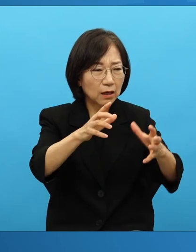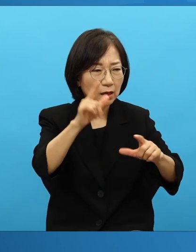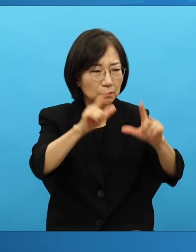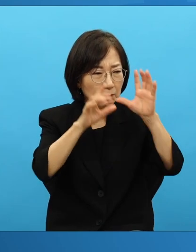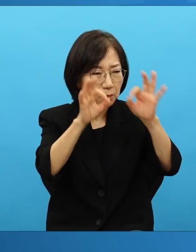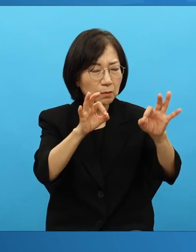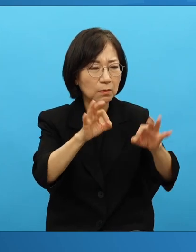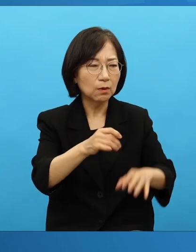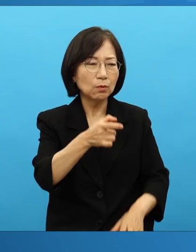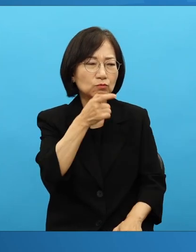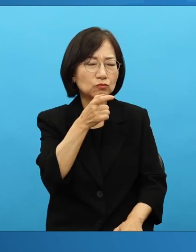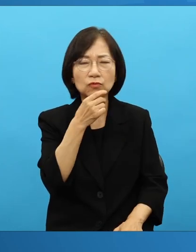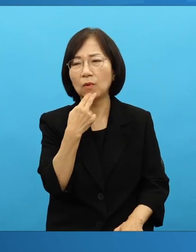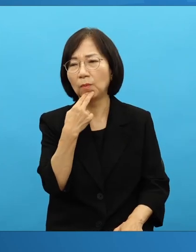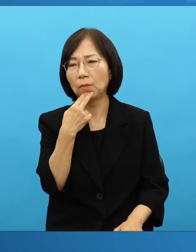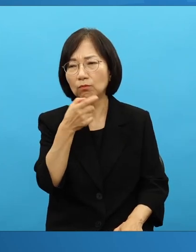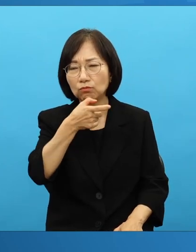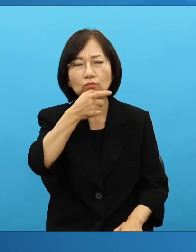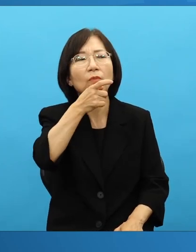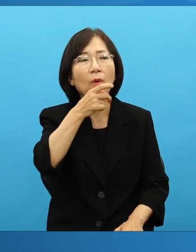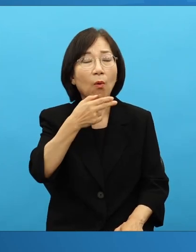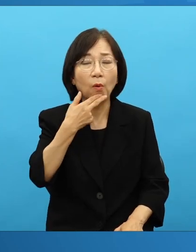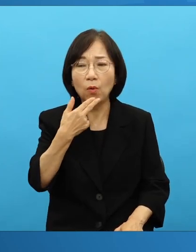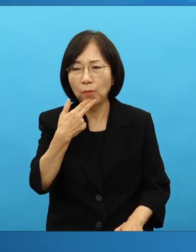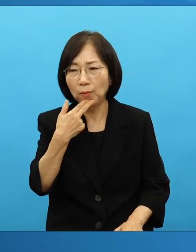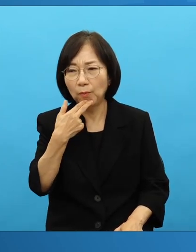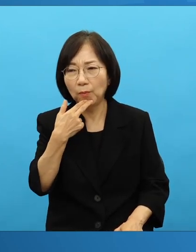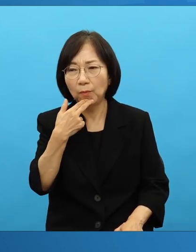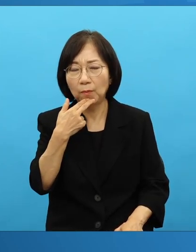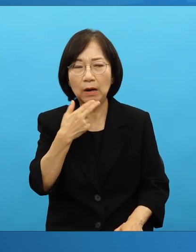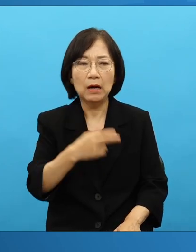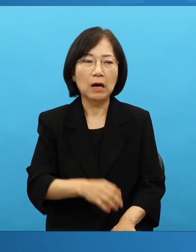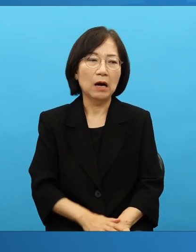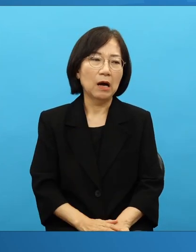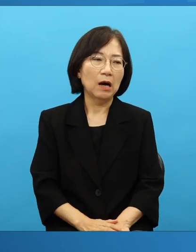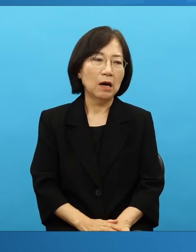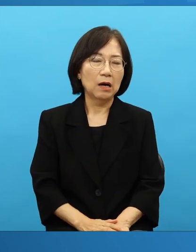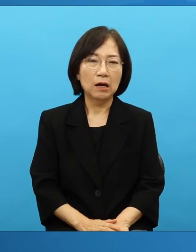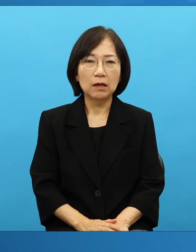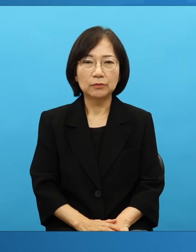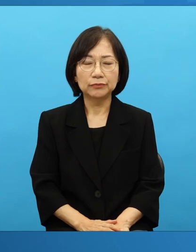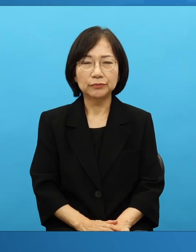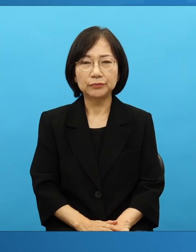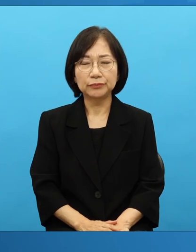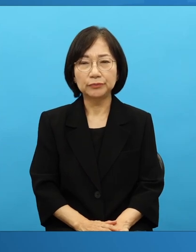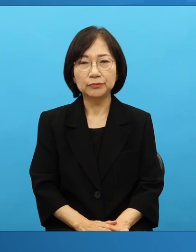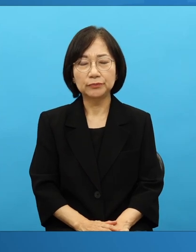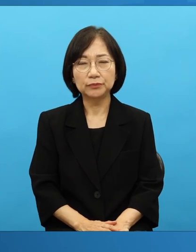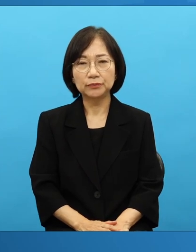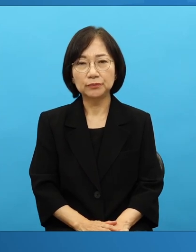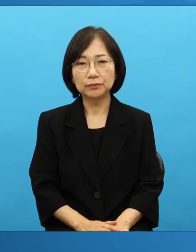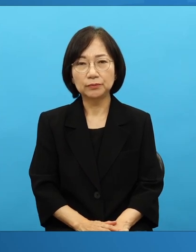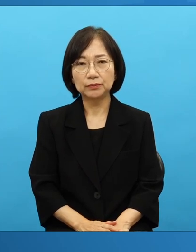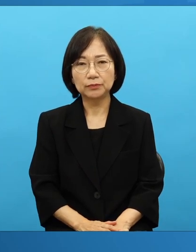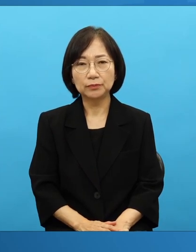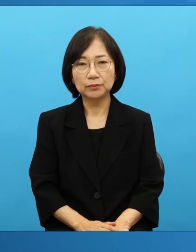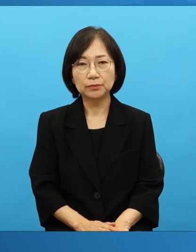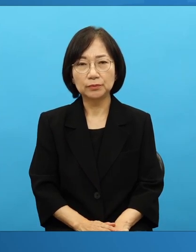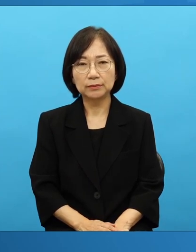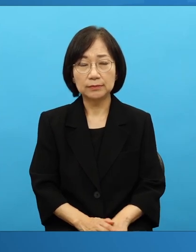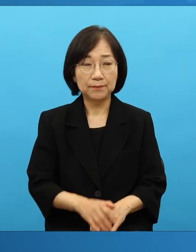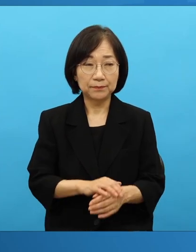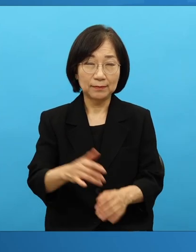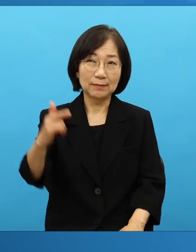甚至没有可以喝的干净的水。 내가 가봤잖아요, 저 우리. 야, 너무 나무 자체가